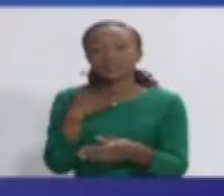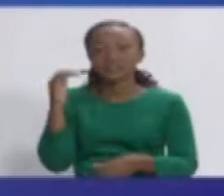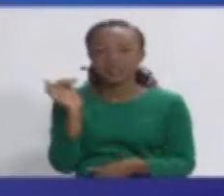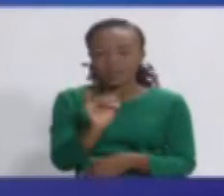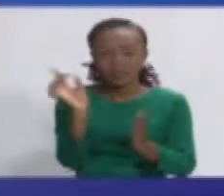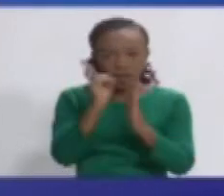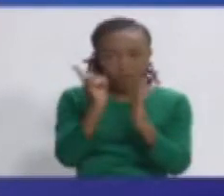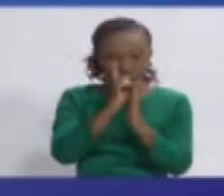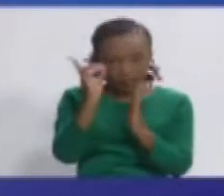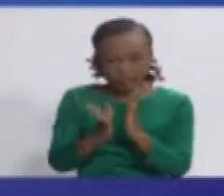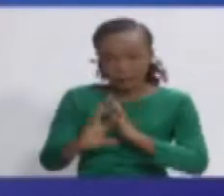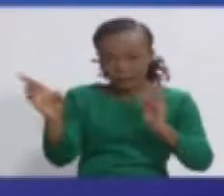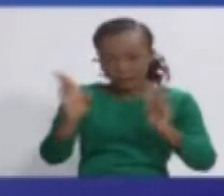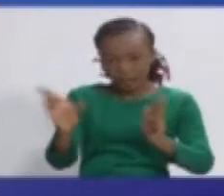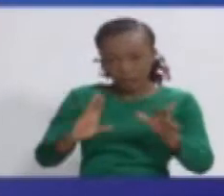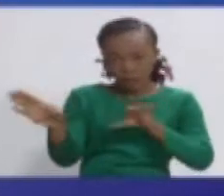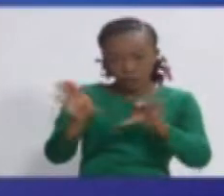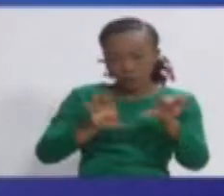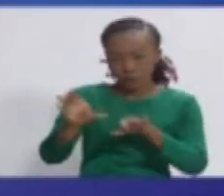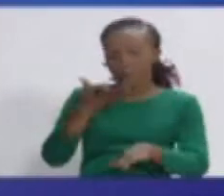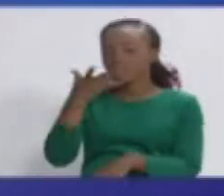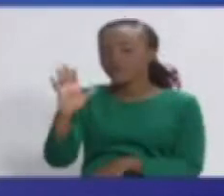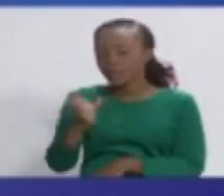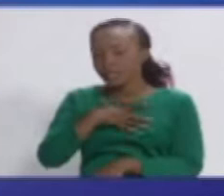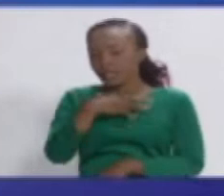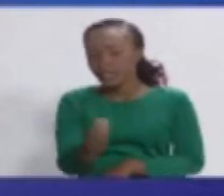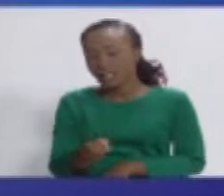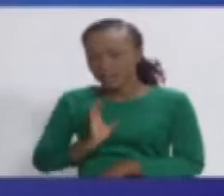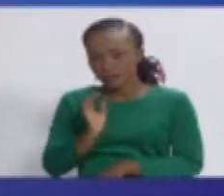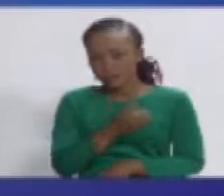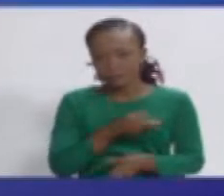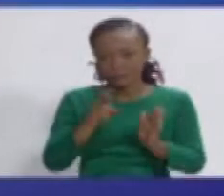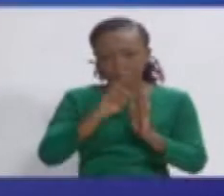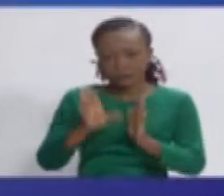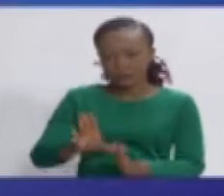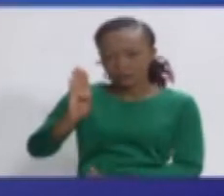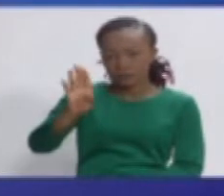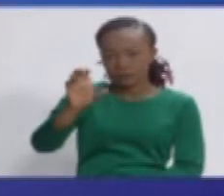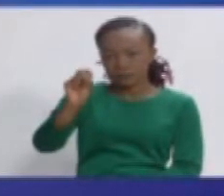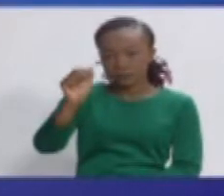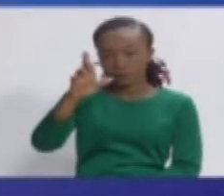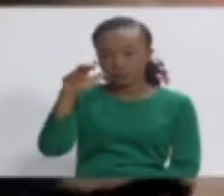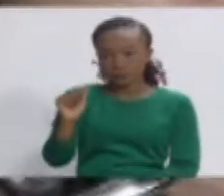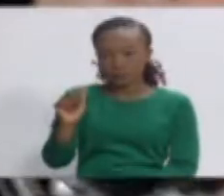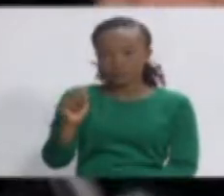madaktari hayo tayari yameweza kutimizwa, kama anavyoeleza mwanahabari mwenza Busara na Aman.